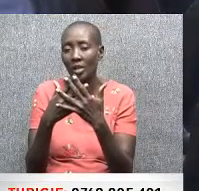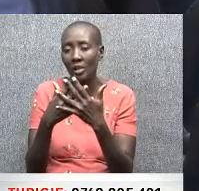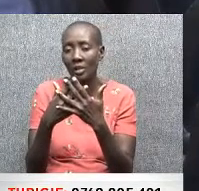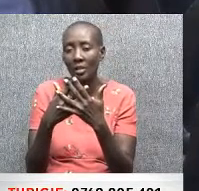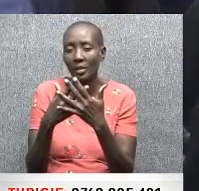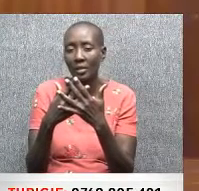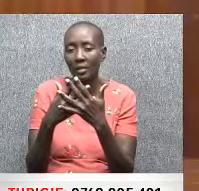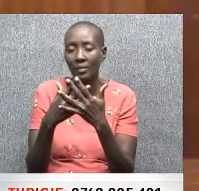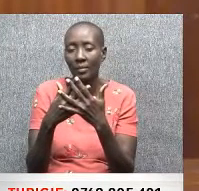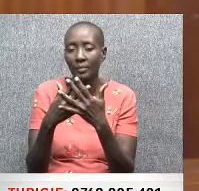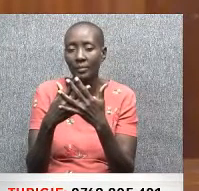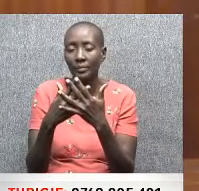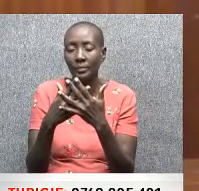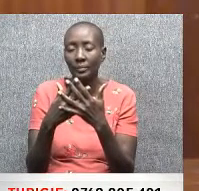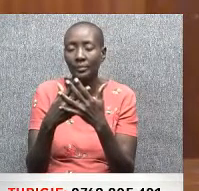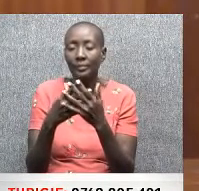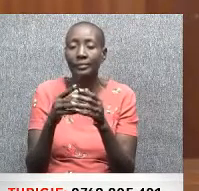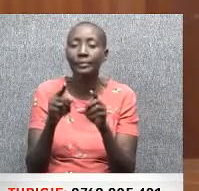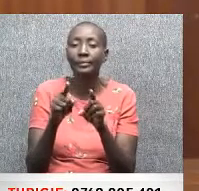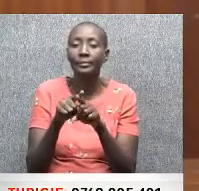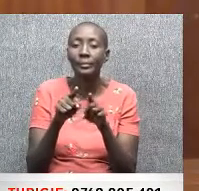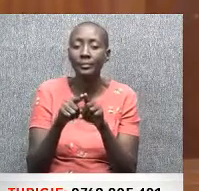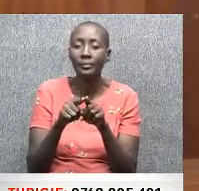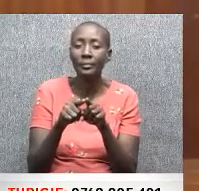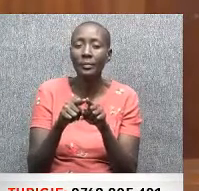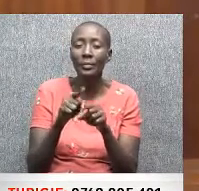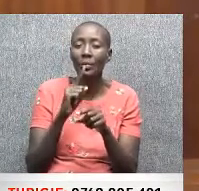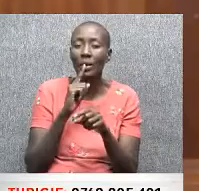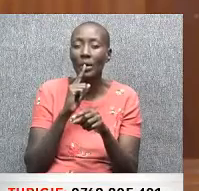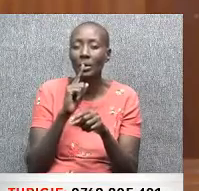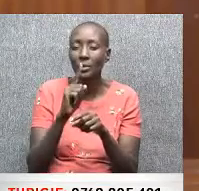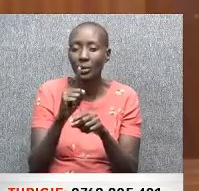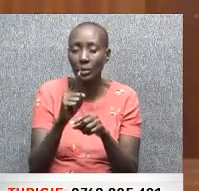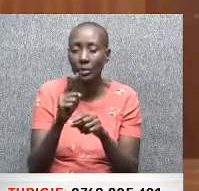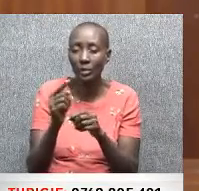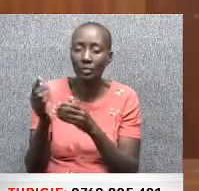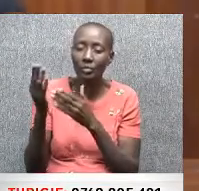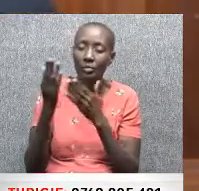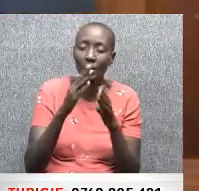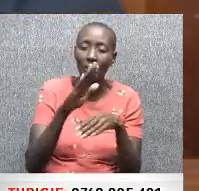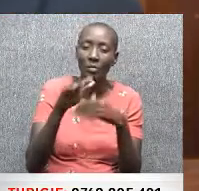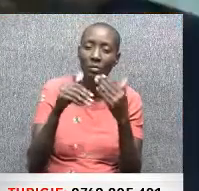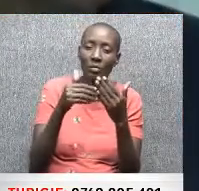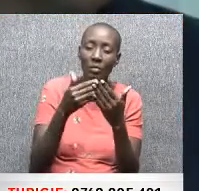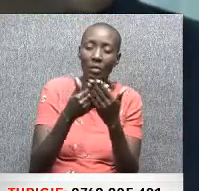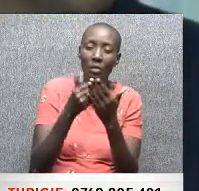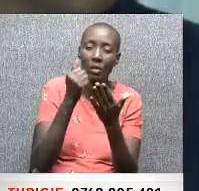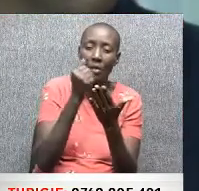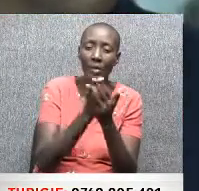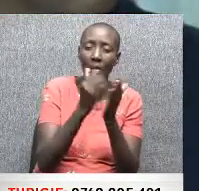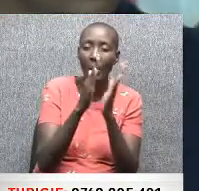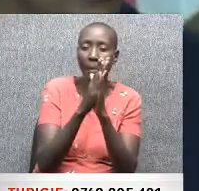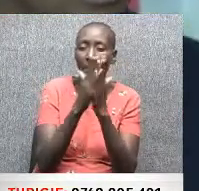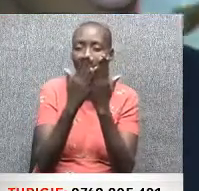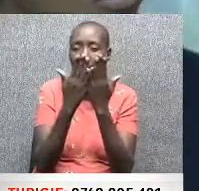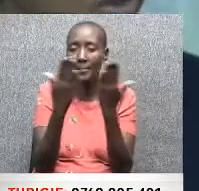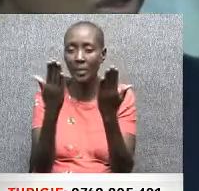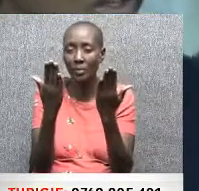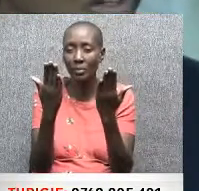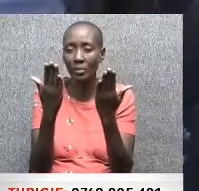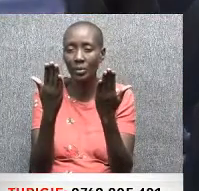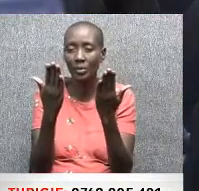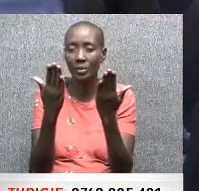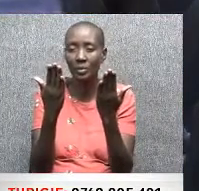the terms. Aidha, waliagizwa kuwasilisha stakabadhi zao zote za usafiri mahakamani kabla ya